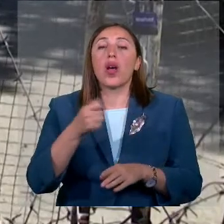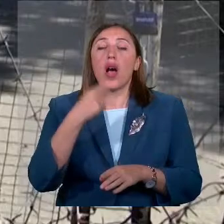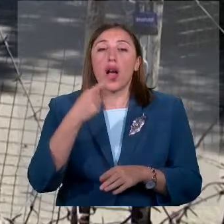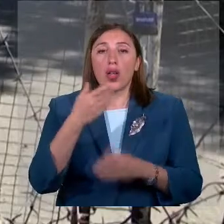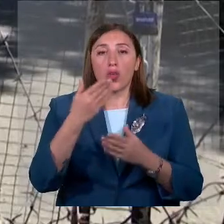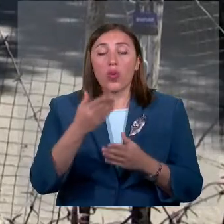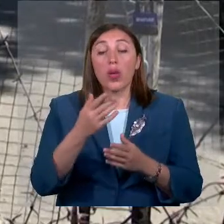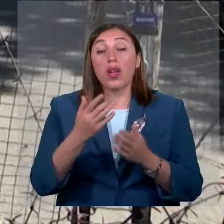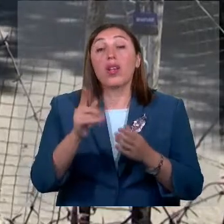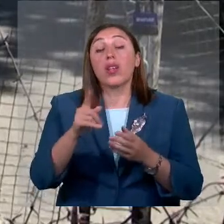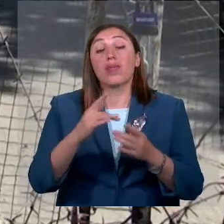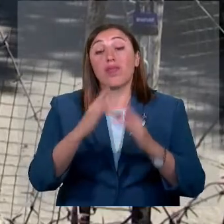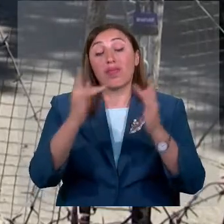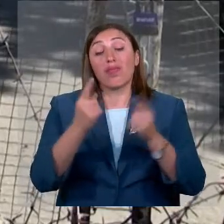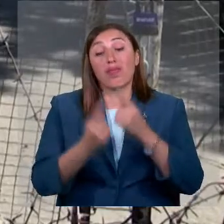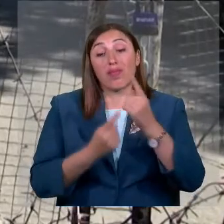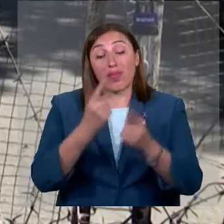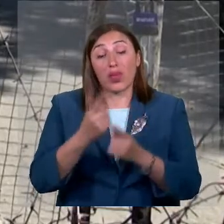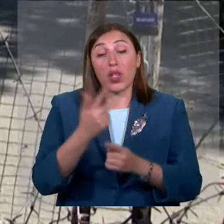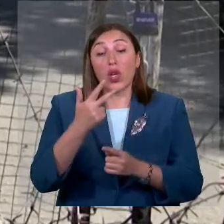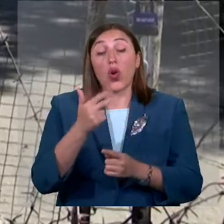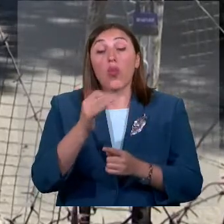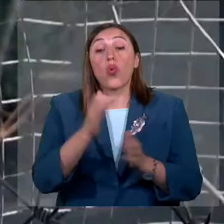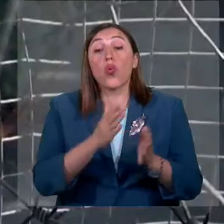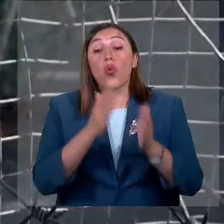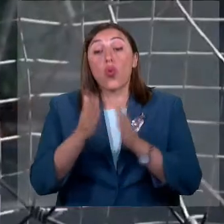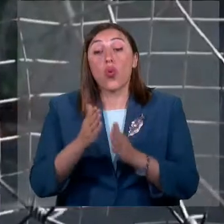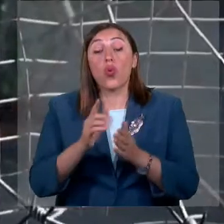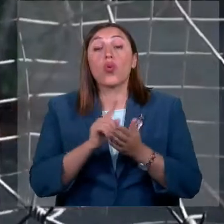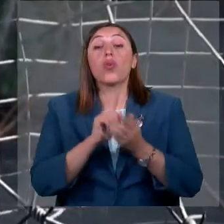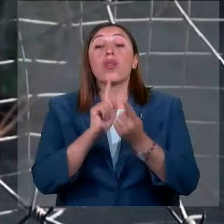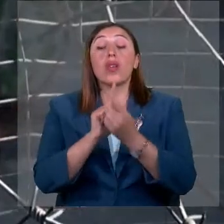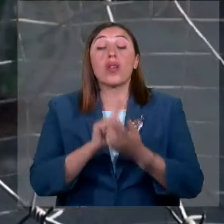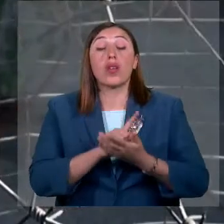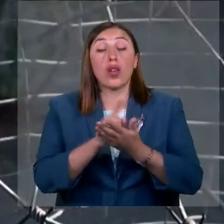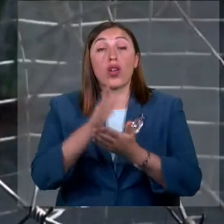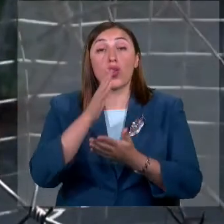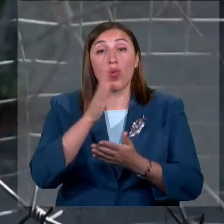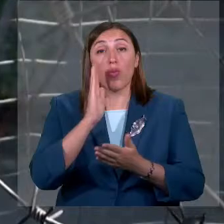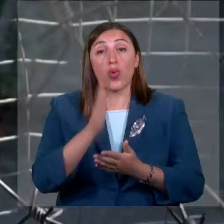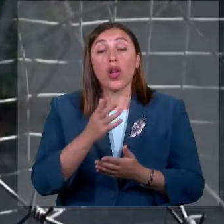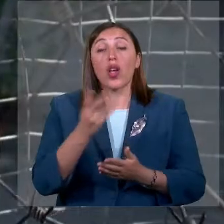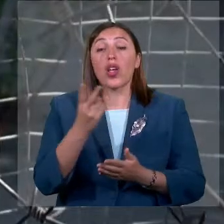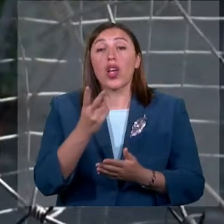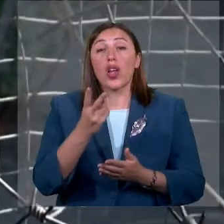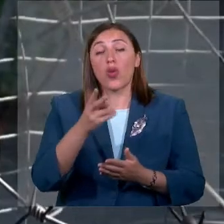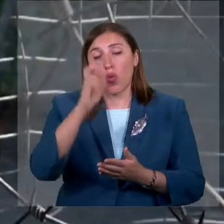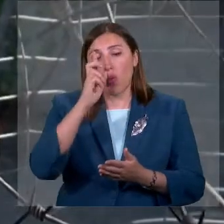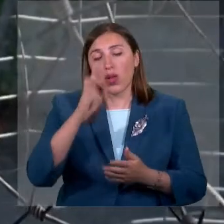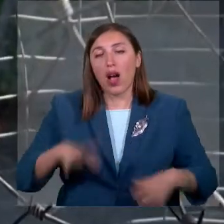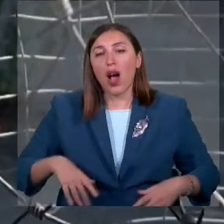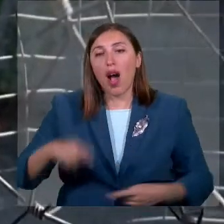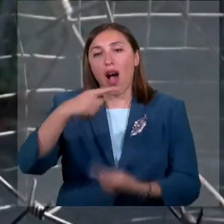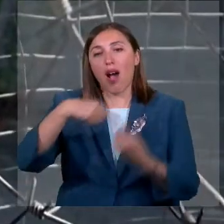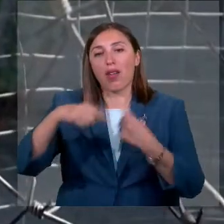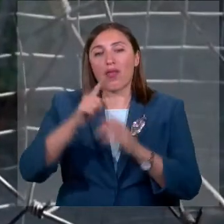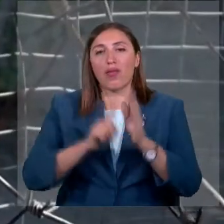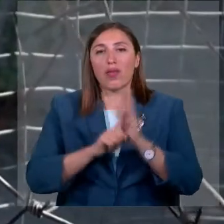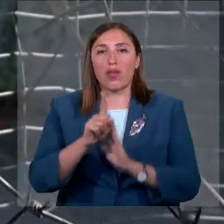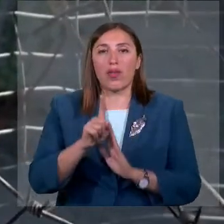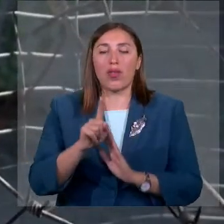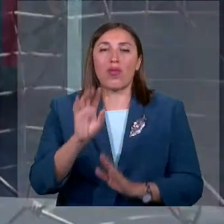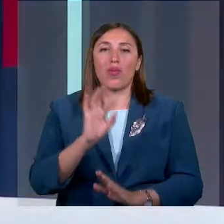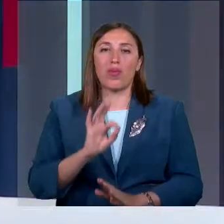որ կարգավորման գործընթացի երրորդ փուլում քննարկվելու է երկու երկրների միջև ուղիղ առևտուր սկսելու հարցը։